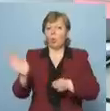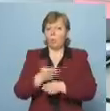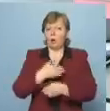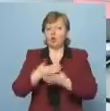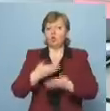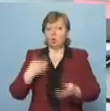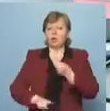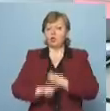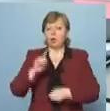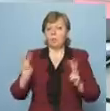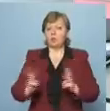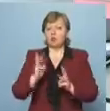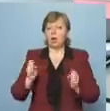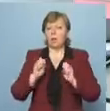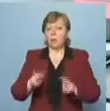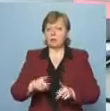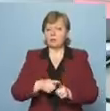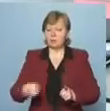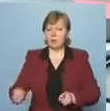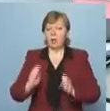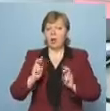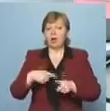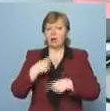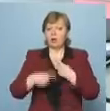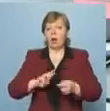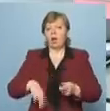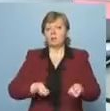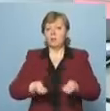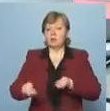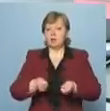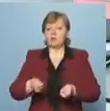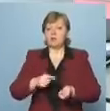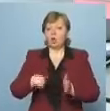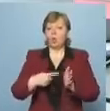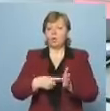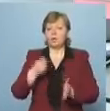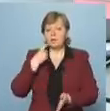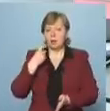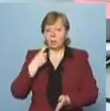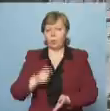вести работы, не могут договориться лесхоз и администрация Сарапула. С подробностями Елена Реверчук.